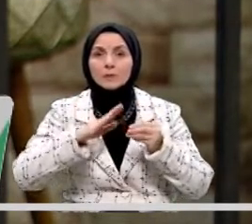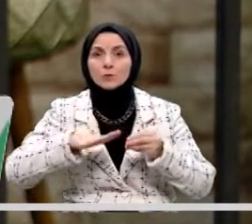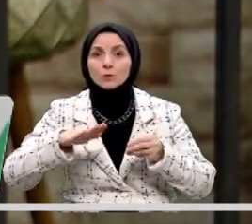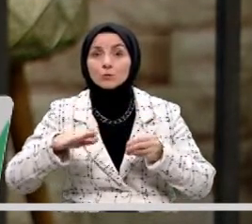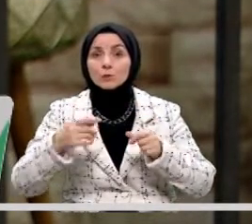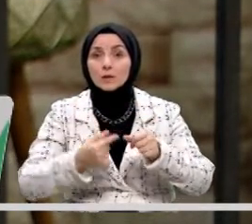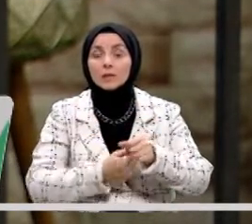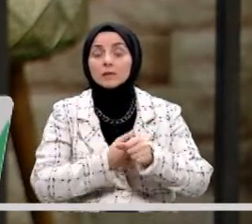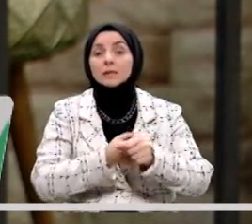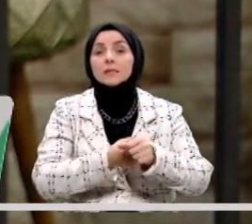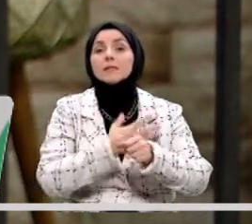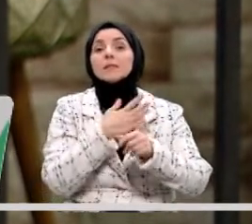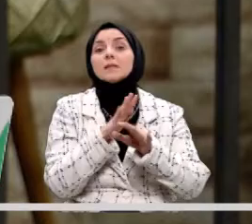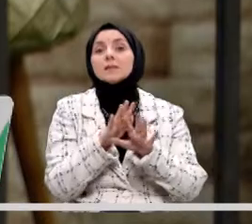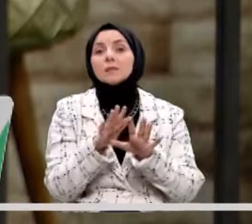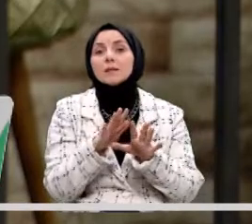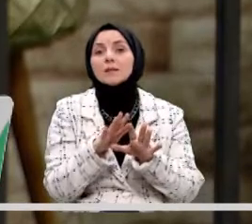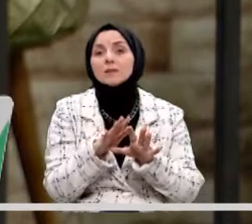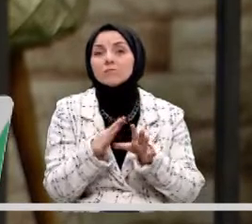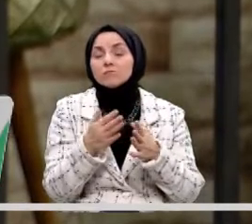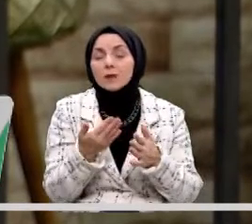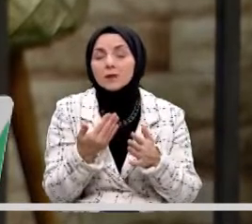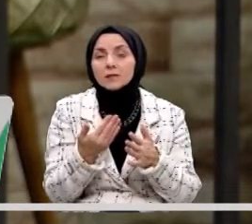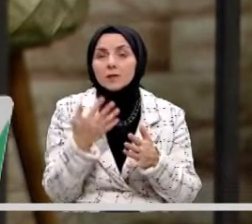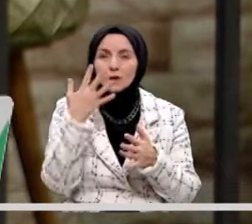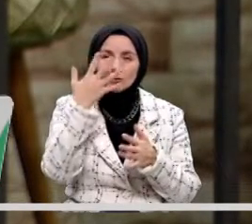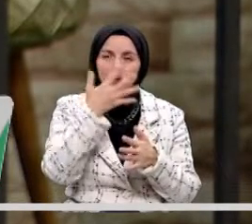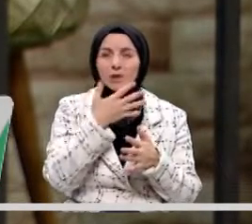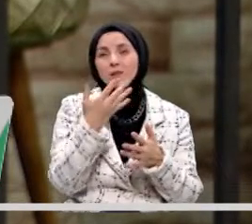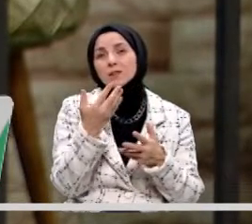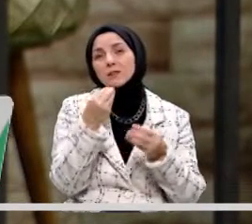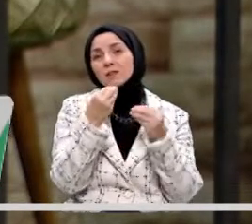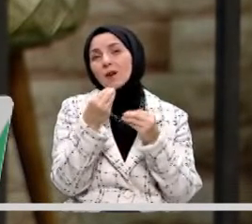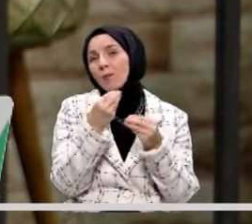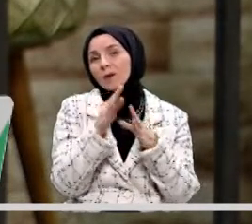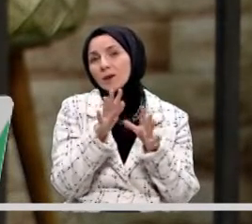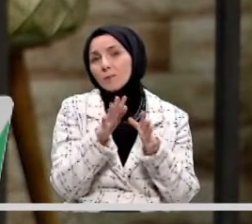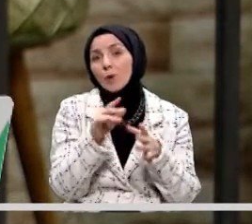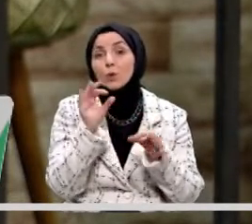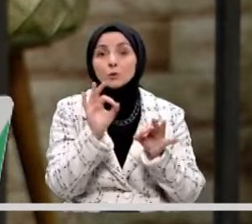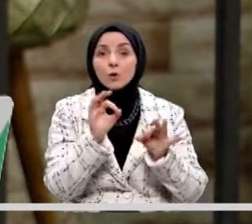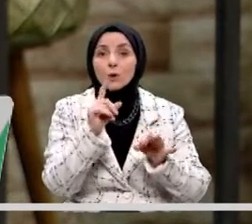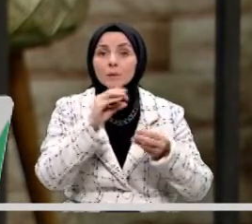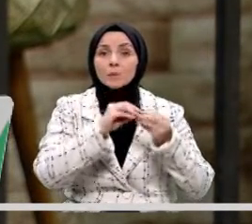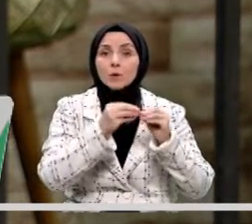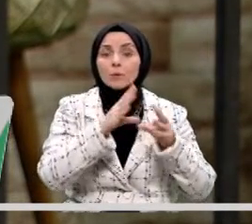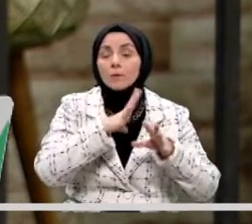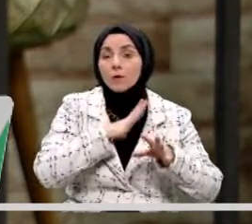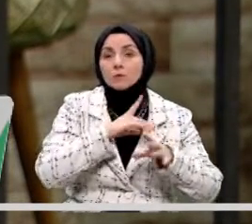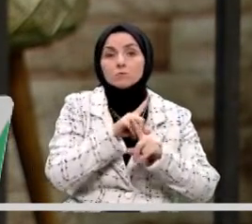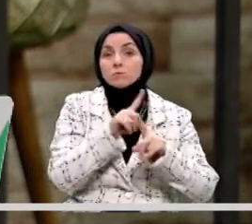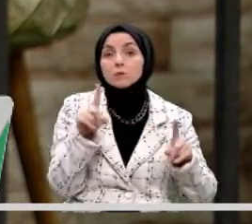çıkmasın yanlarında konuşmayın benim çekingen utangaç yemek yemeyi bilmiyor işte şöyle problemi var Sakın demeyin Sakın demeyin